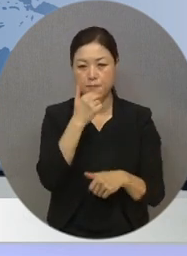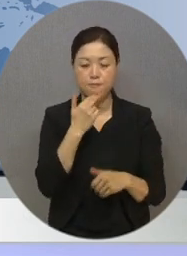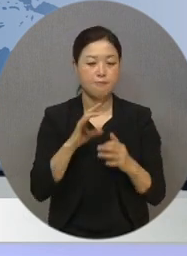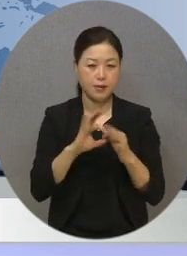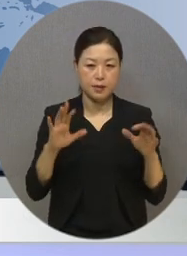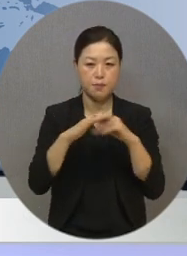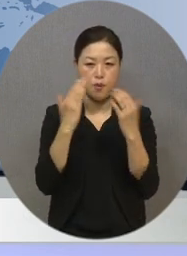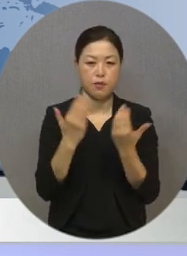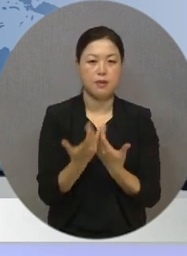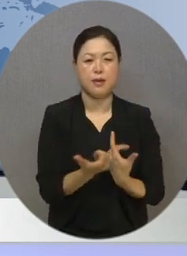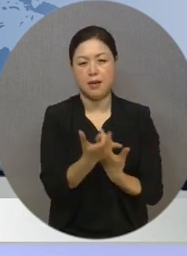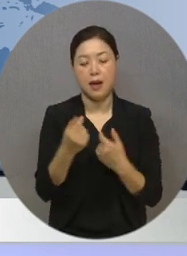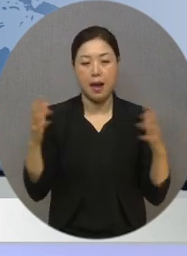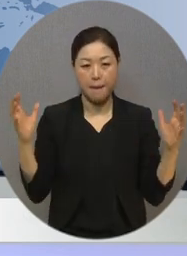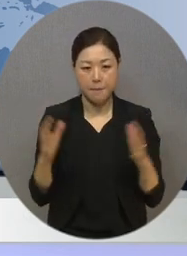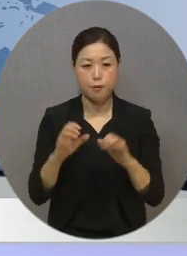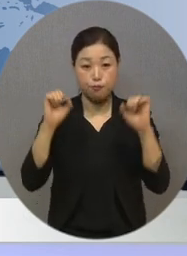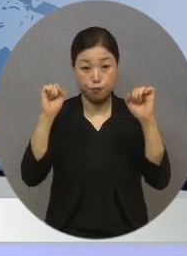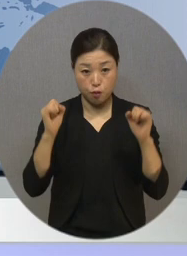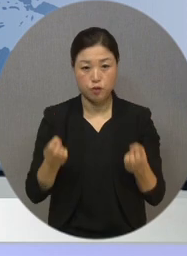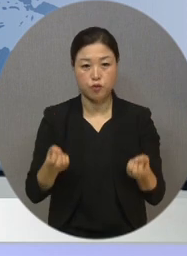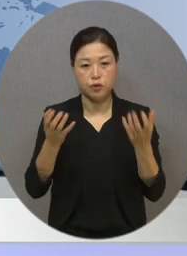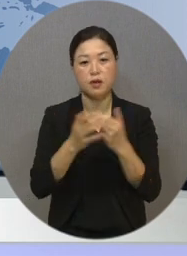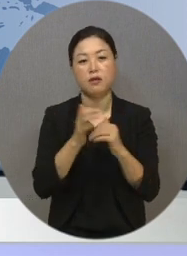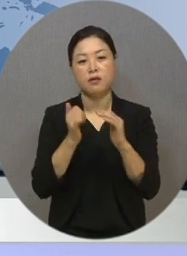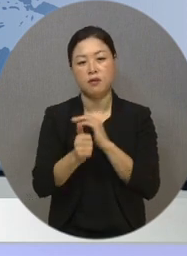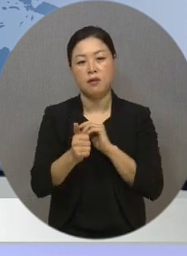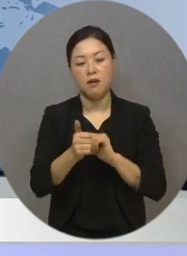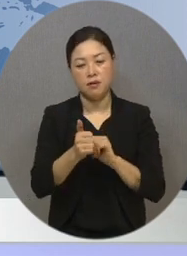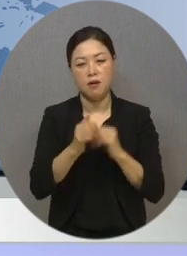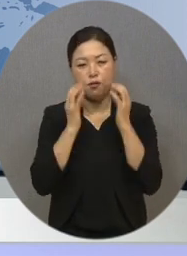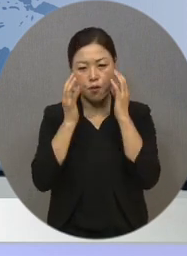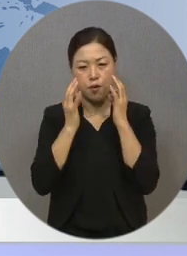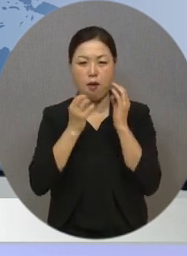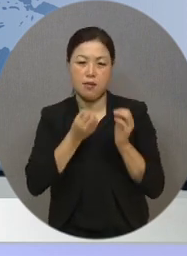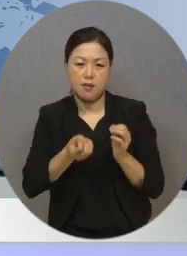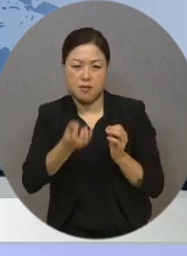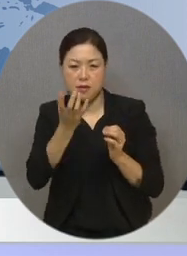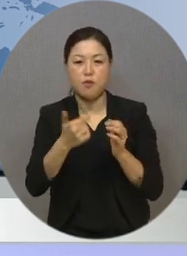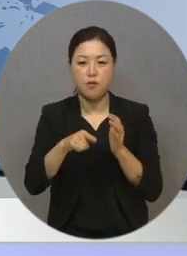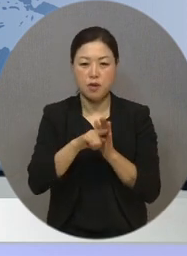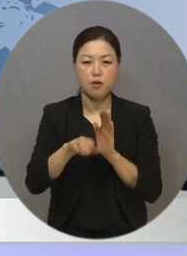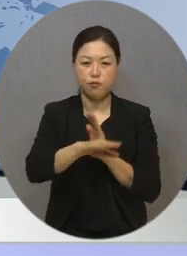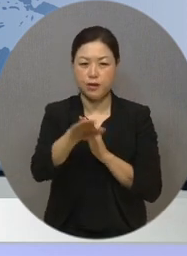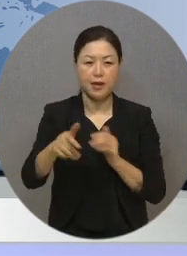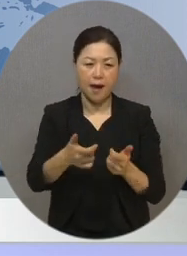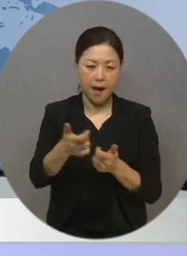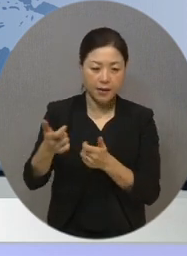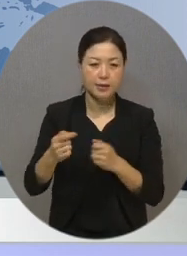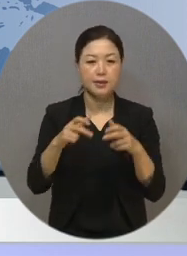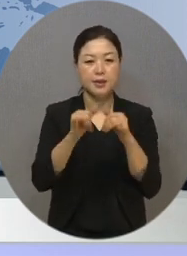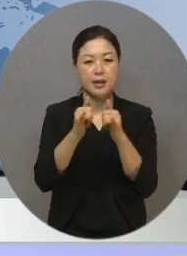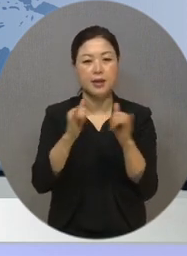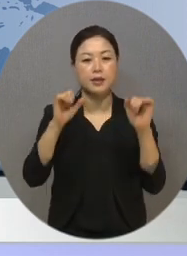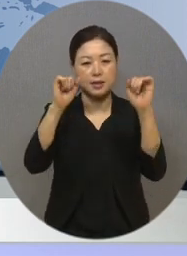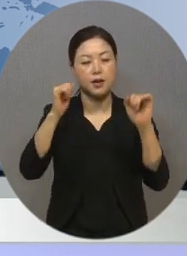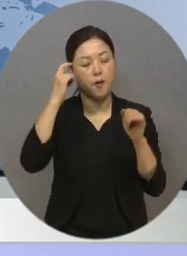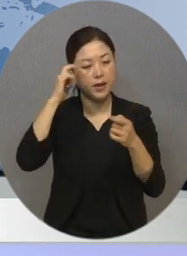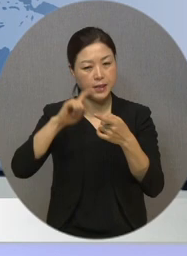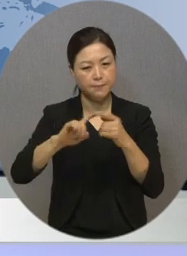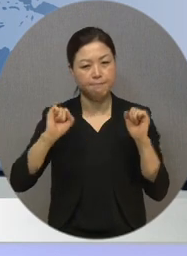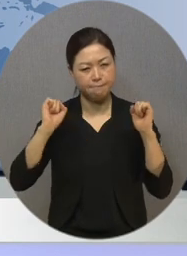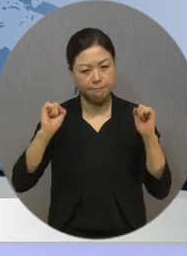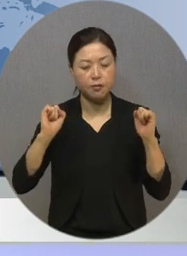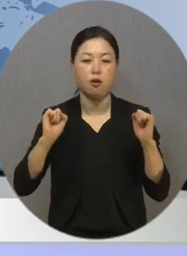하나되는 스포츠 축제이 선수들의 값진 노력과 승리를 위해 우리 모두가 장애인 에 더욱더 응원의